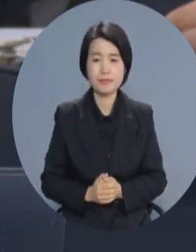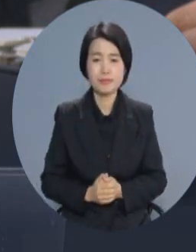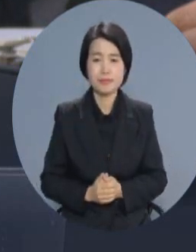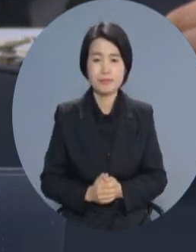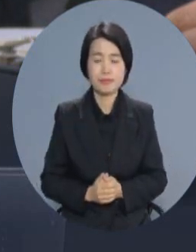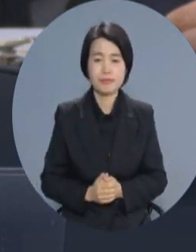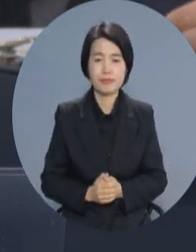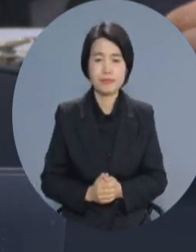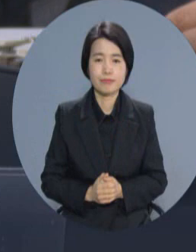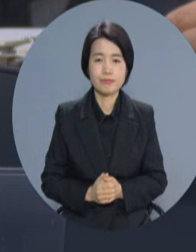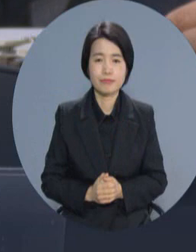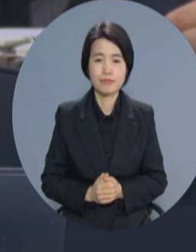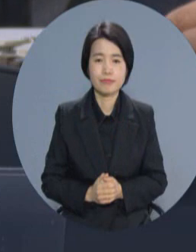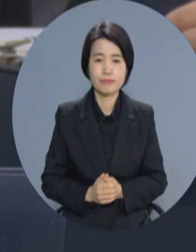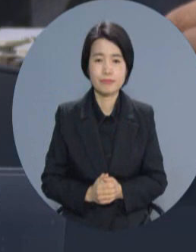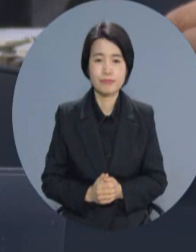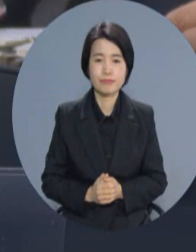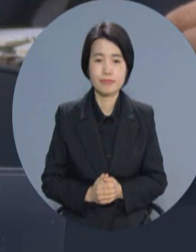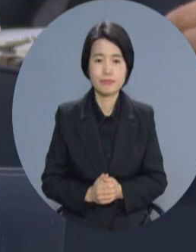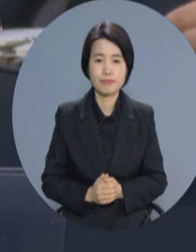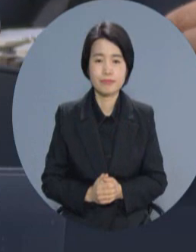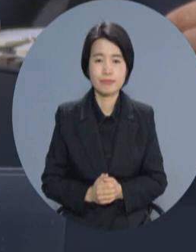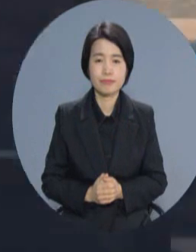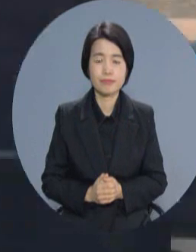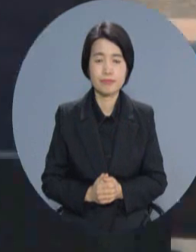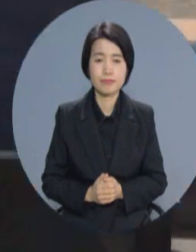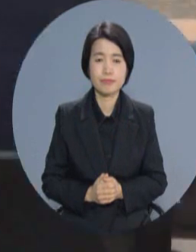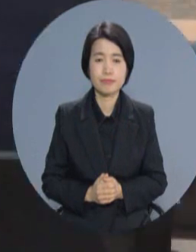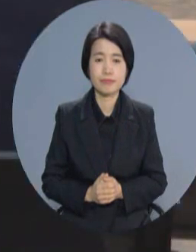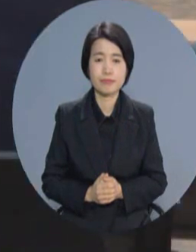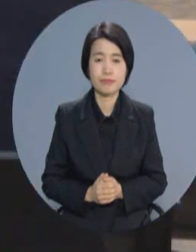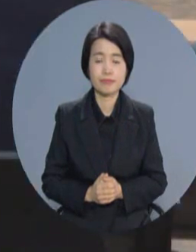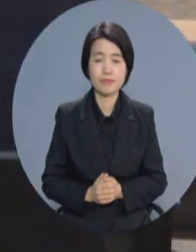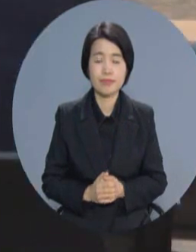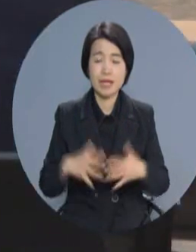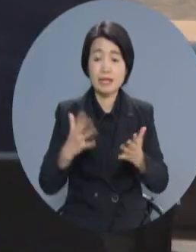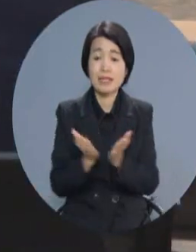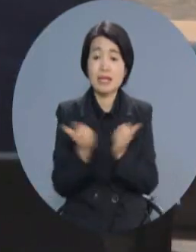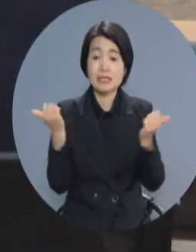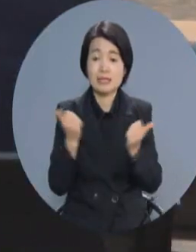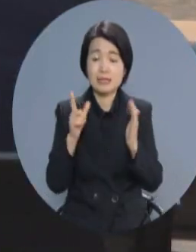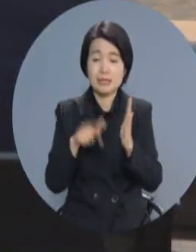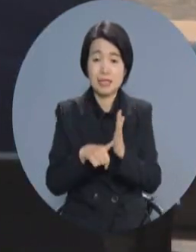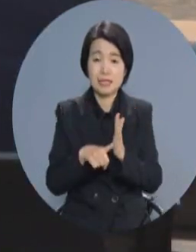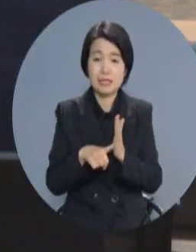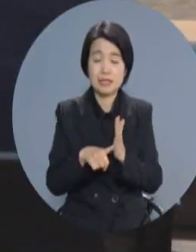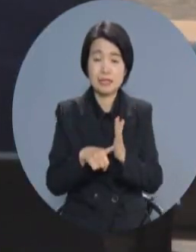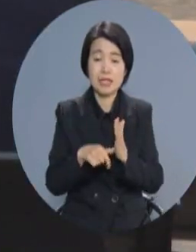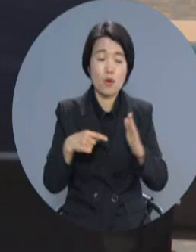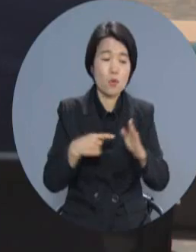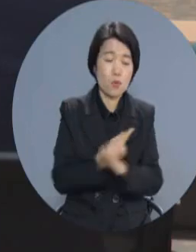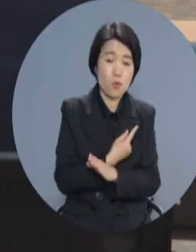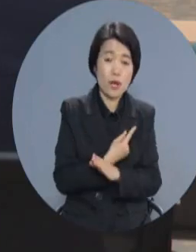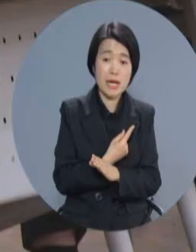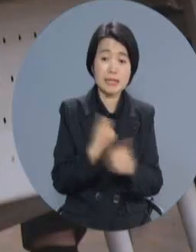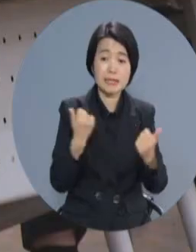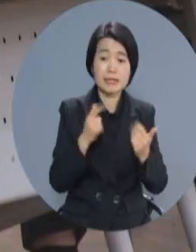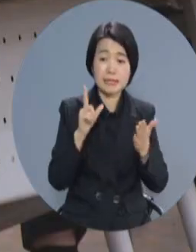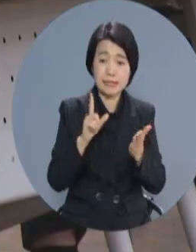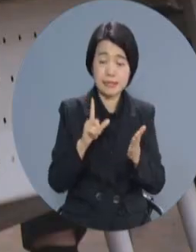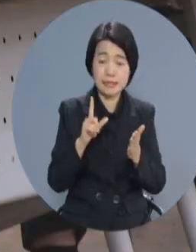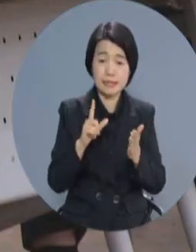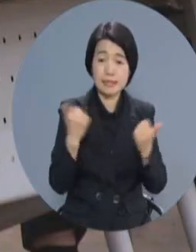것이다. 국회에서 교훈도 좀 노력해 주셔야 되고요. 당정협의회는 번외로 제기된 쟁점 현안에 대한